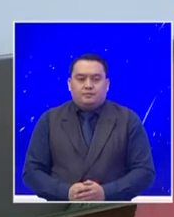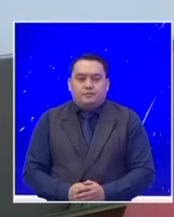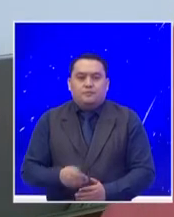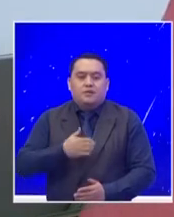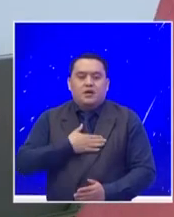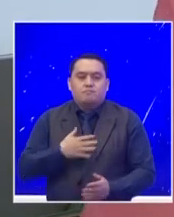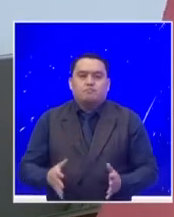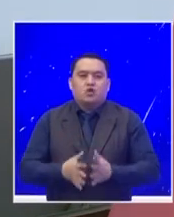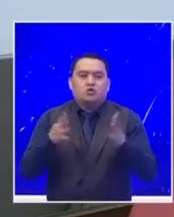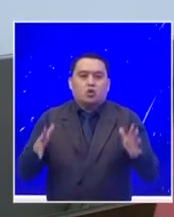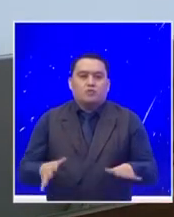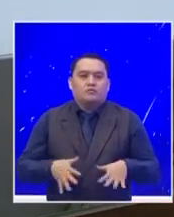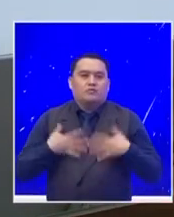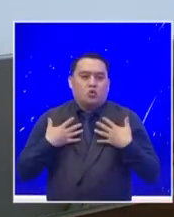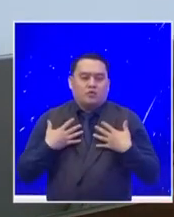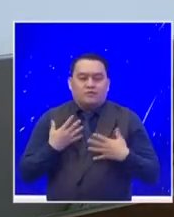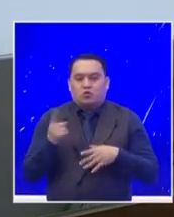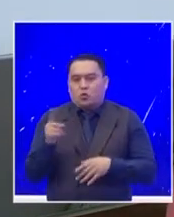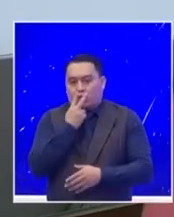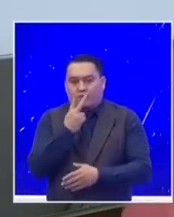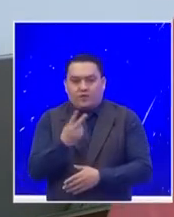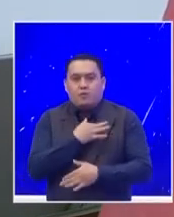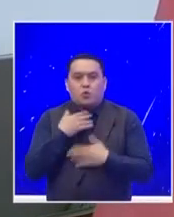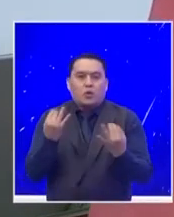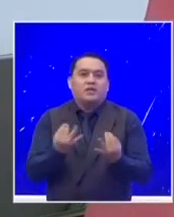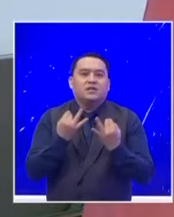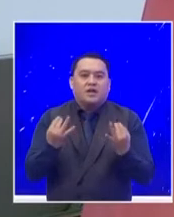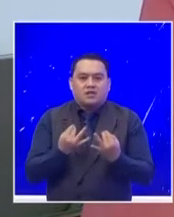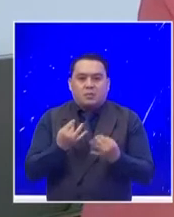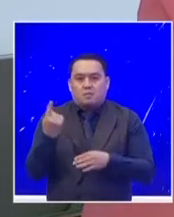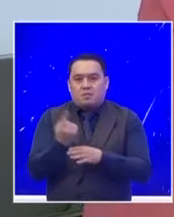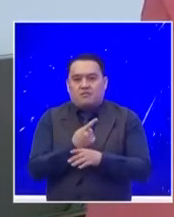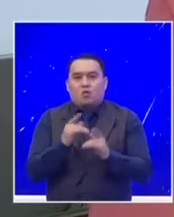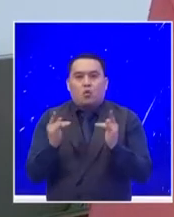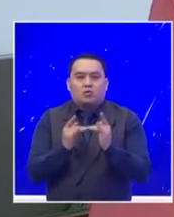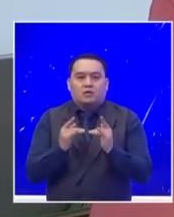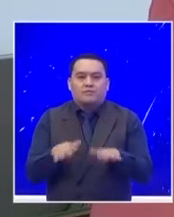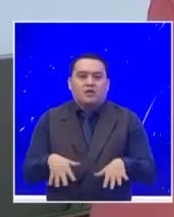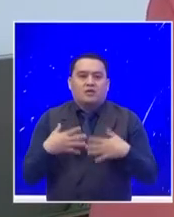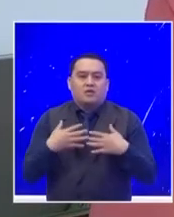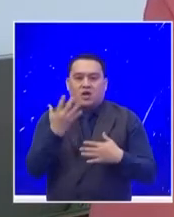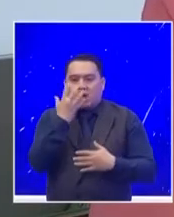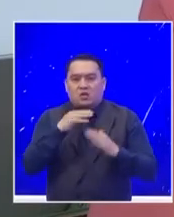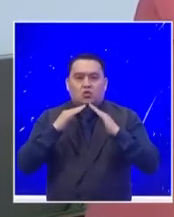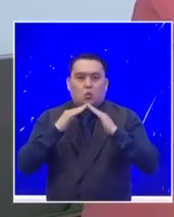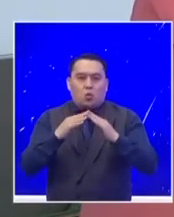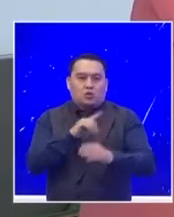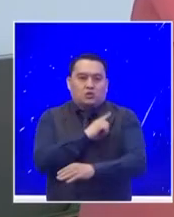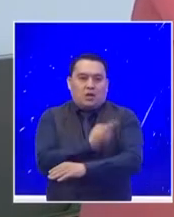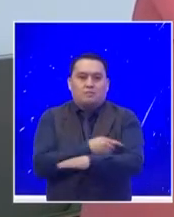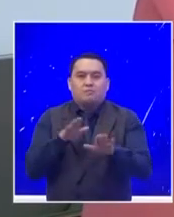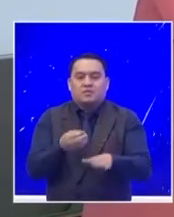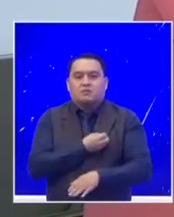Мы под большим впечатлением от этой школы, так как мы увидели здесь много интересного. В первую очередь меня впечатлила теплица, построенная благодаря усилиям